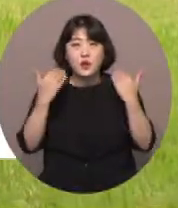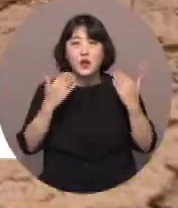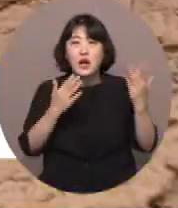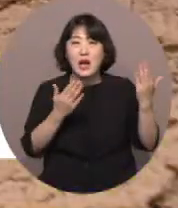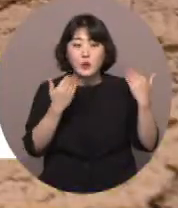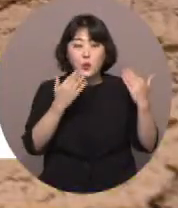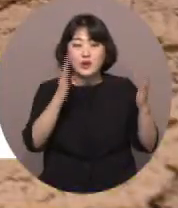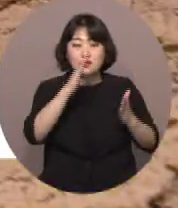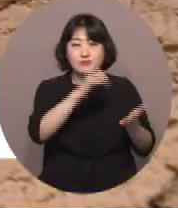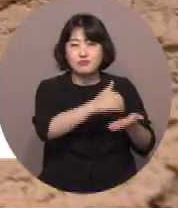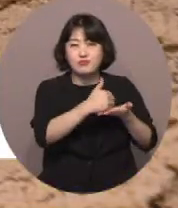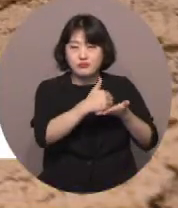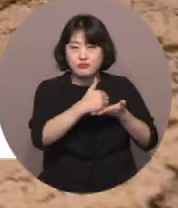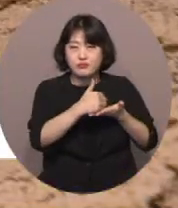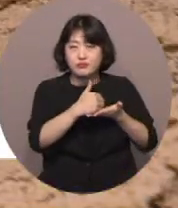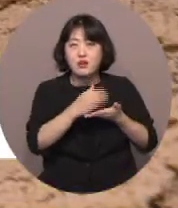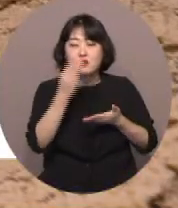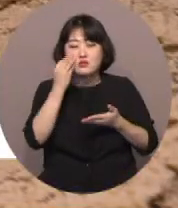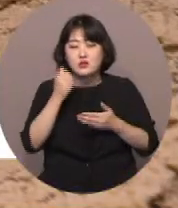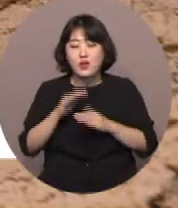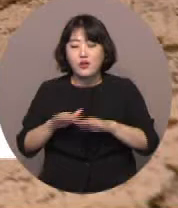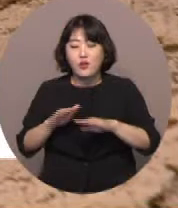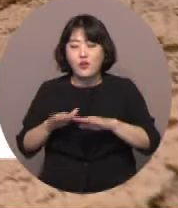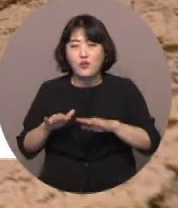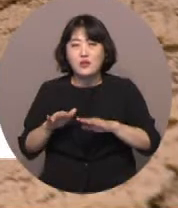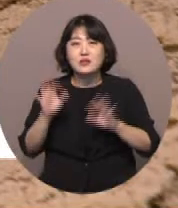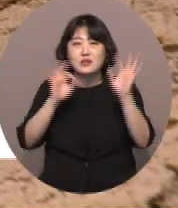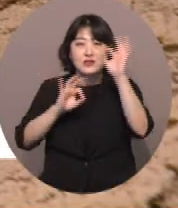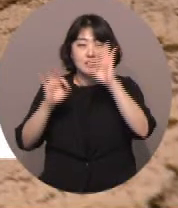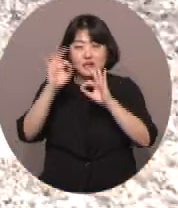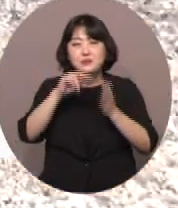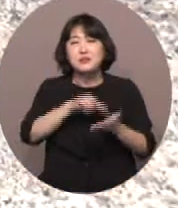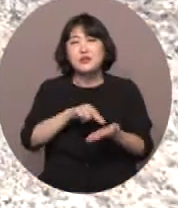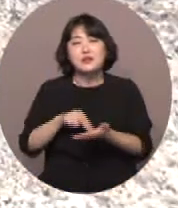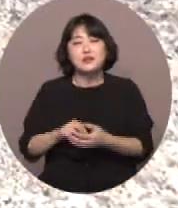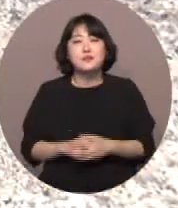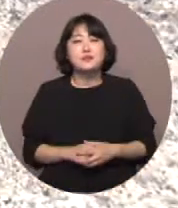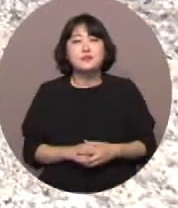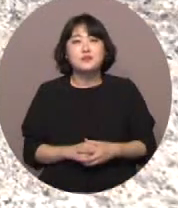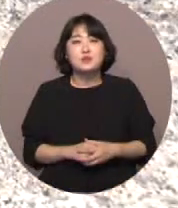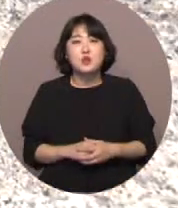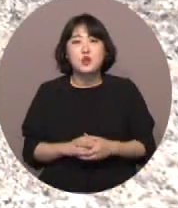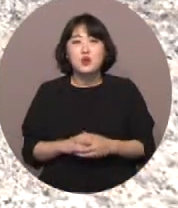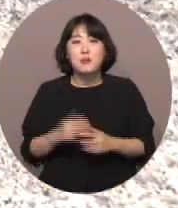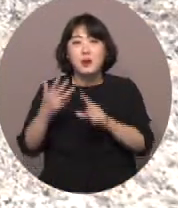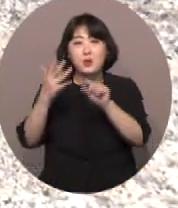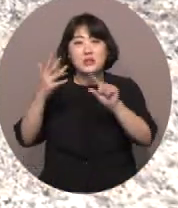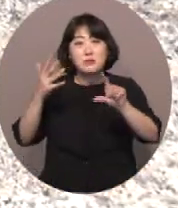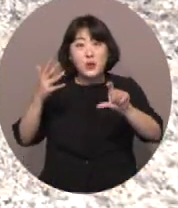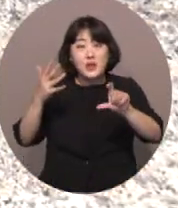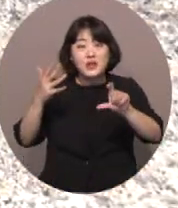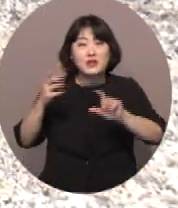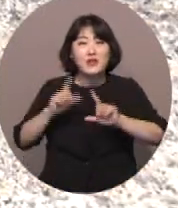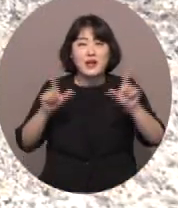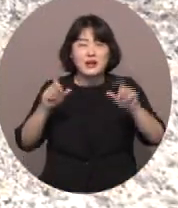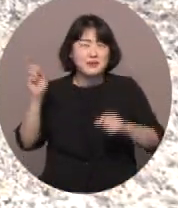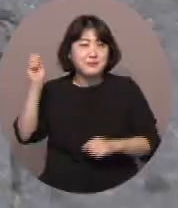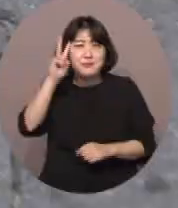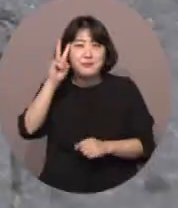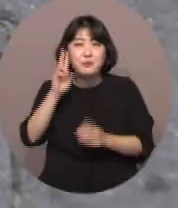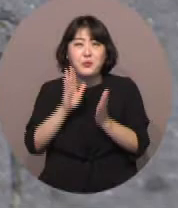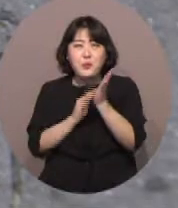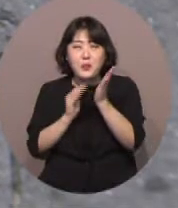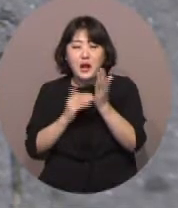가면서 원만한 해결 방안을 모색하겠다는 입장입니다 추진위는 광복절인 지난 달 15일 기적적으로